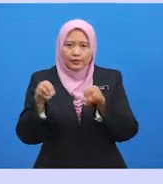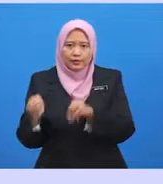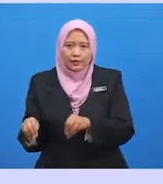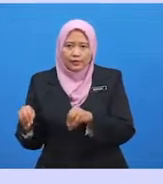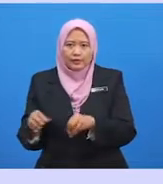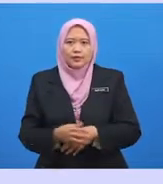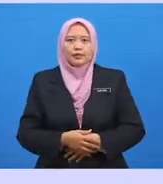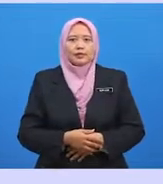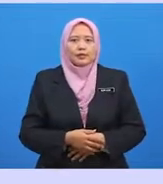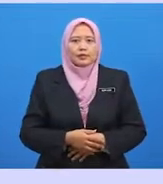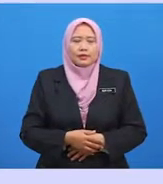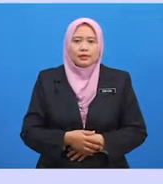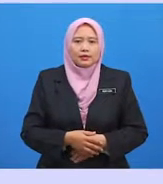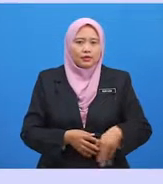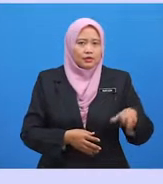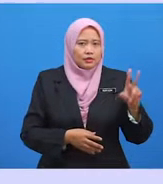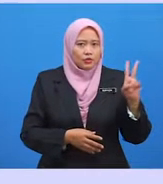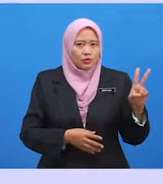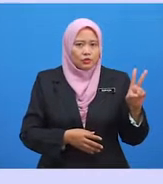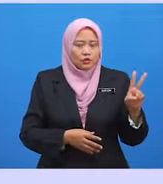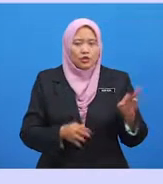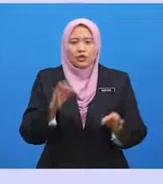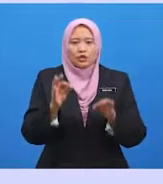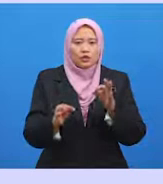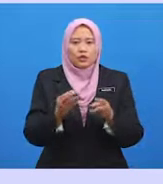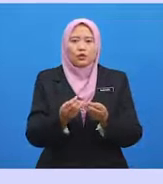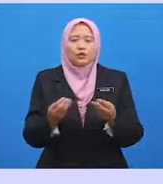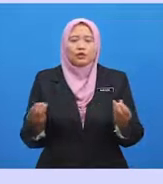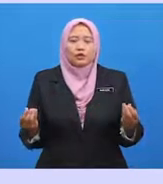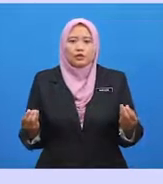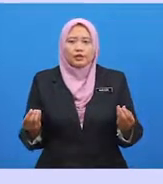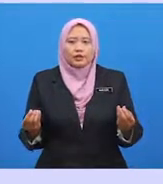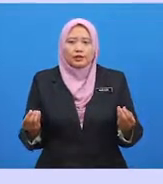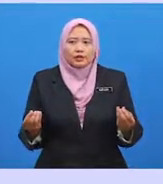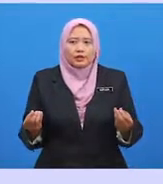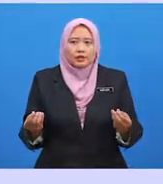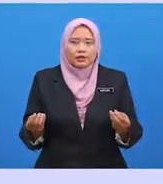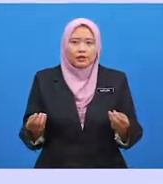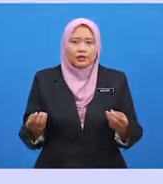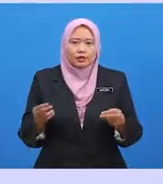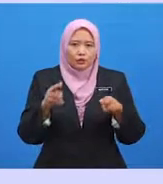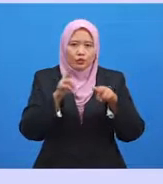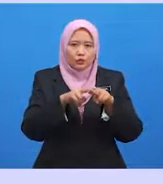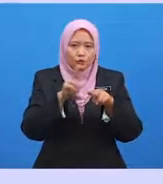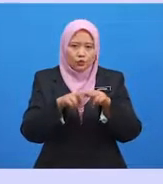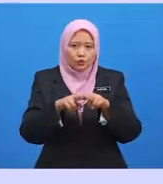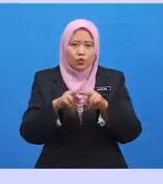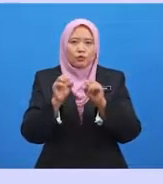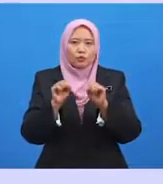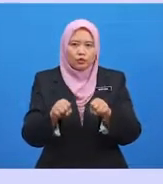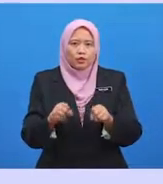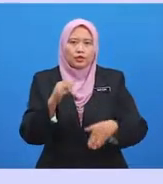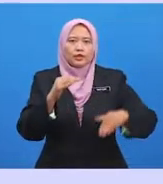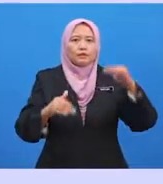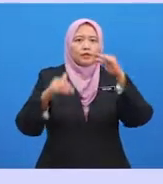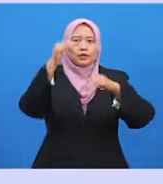kedua sekiranya tanah kediaman Pulau mulai dibangunkan dengan mendirikan bangunan komersil